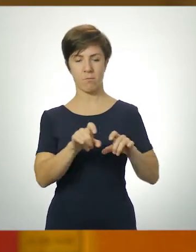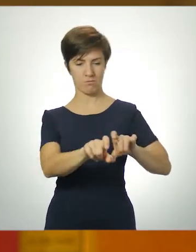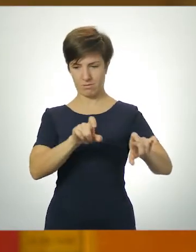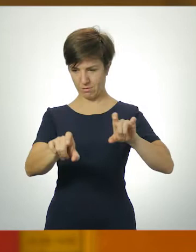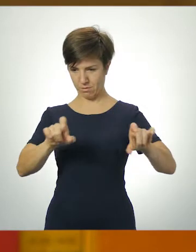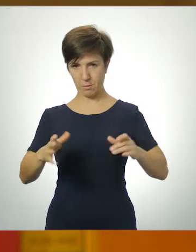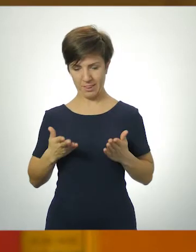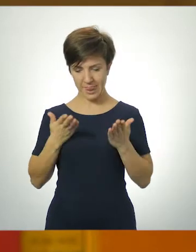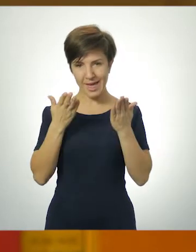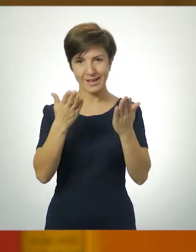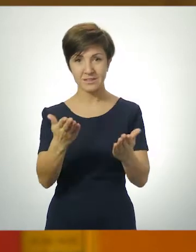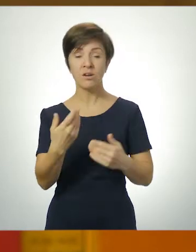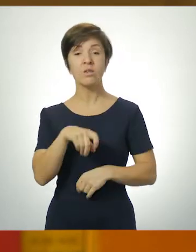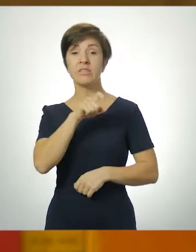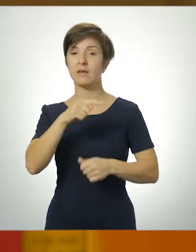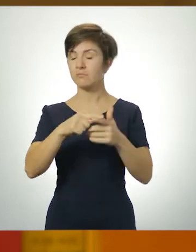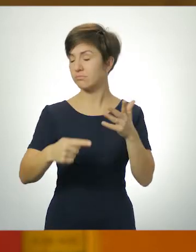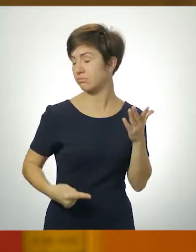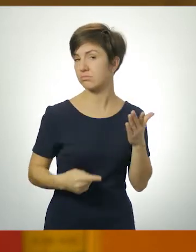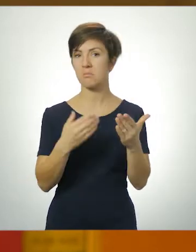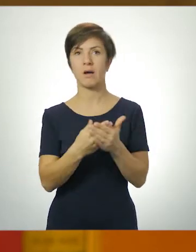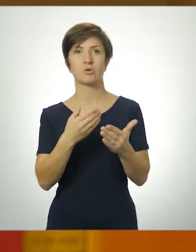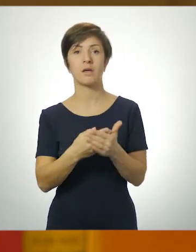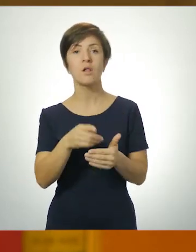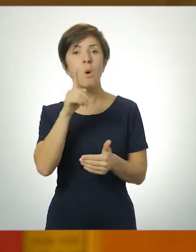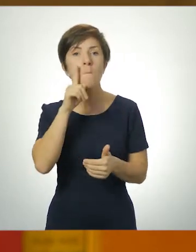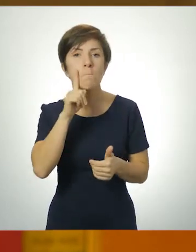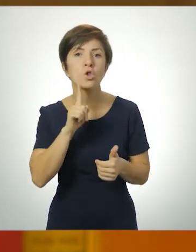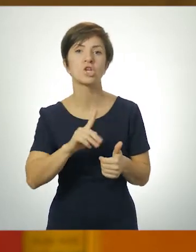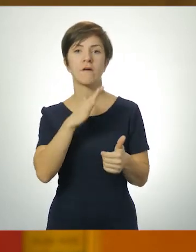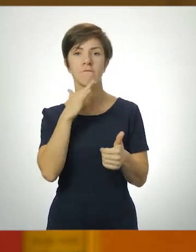war vieles zu Mutterschaft dabei, zu